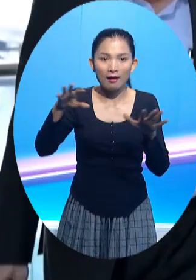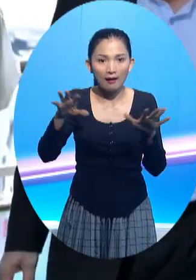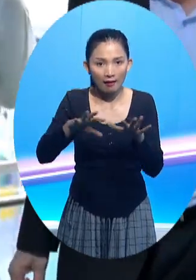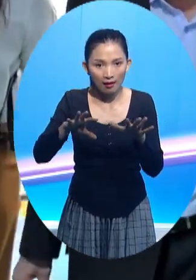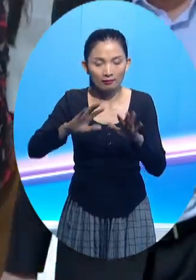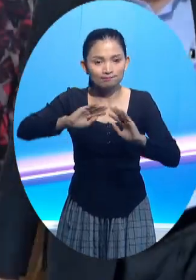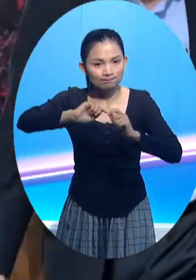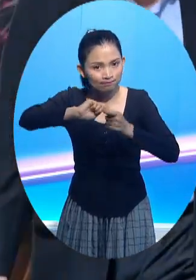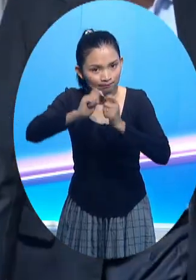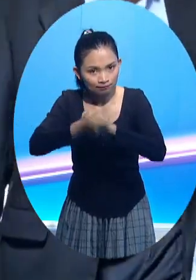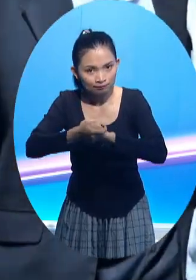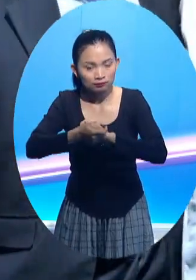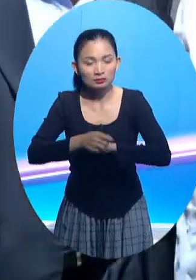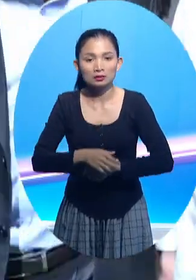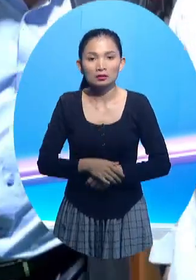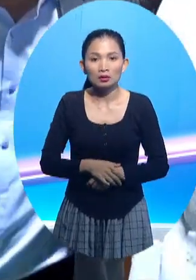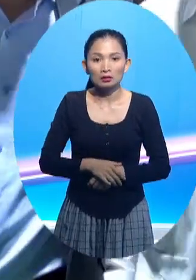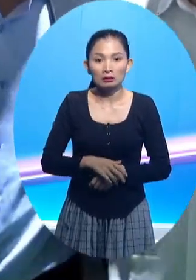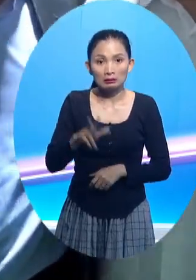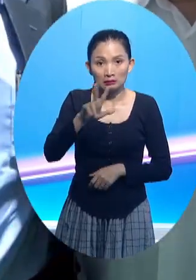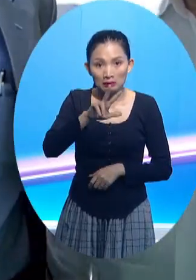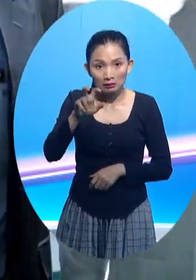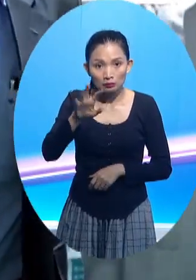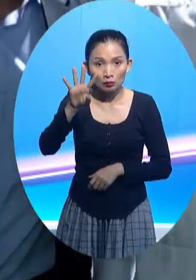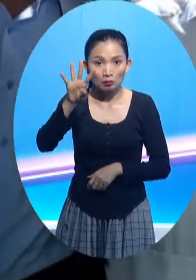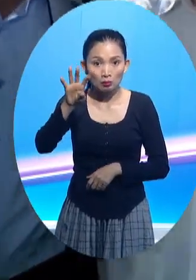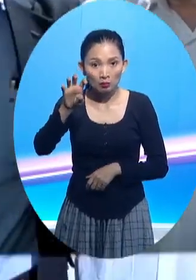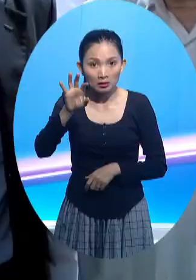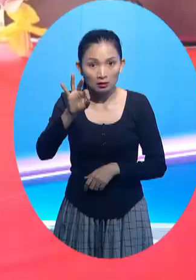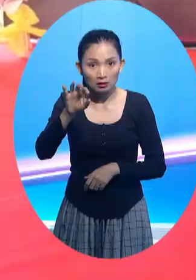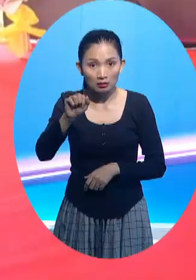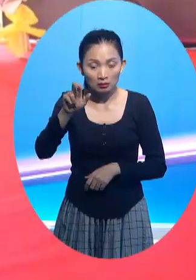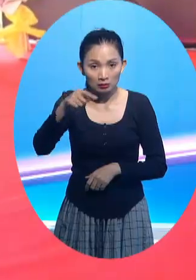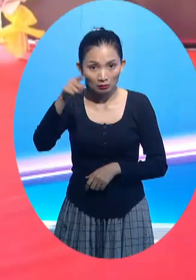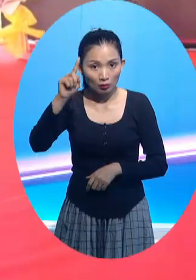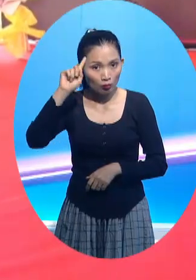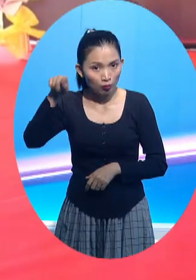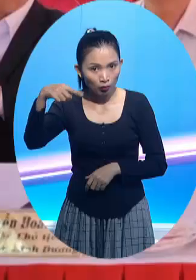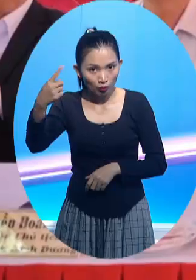phân hữu cơ 840 tấn mỗi ngày của B-Waste đã thể hiện sự thành công trong việc giải quyết,